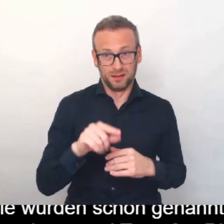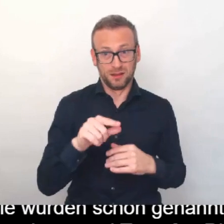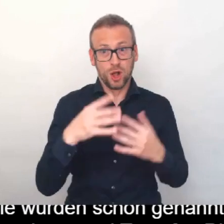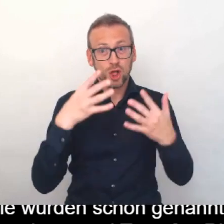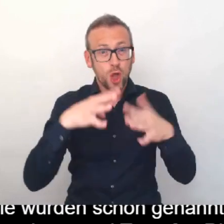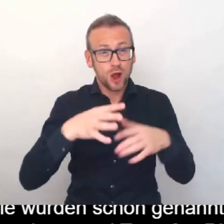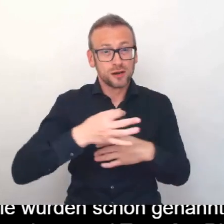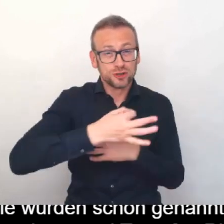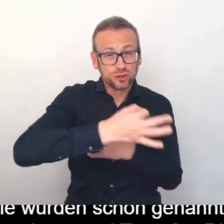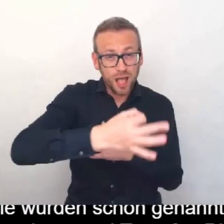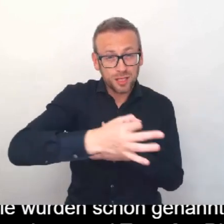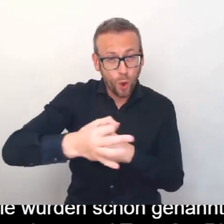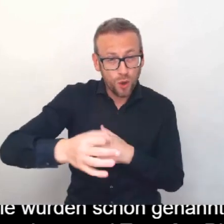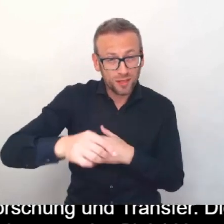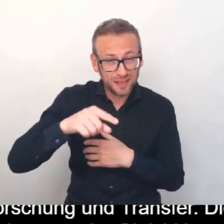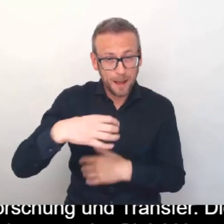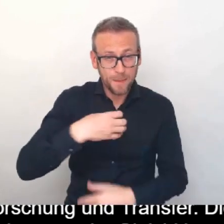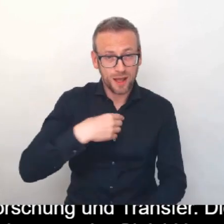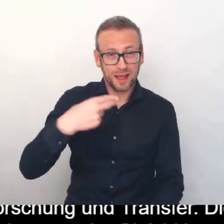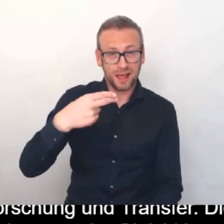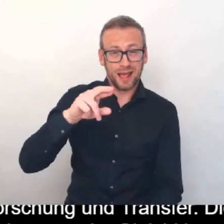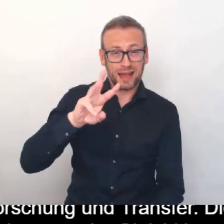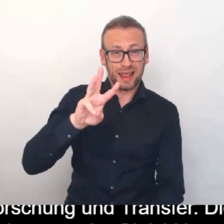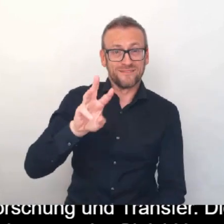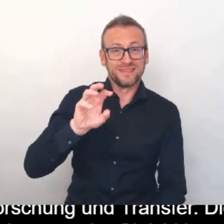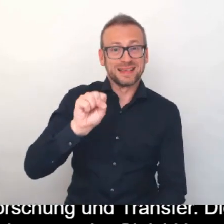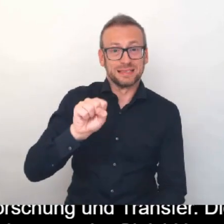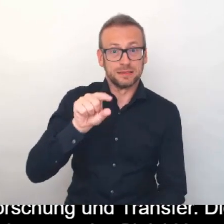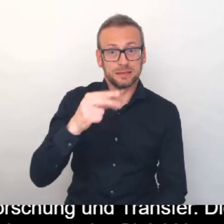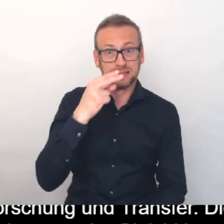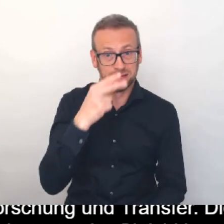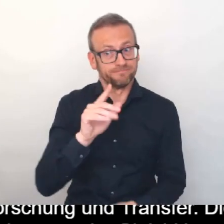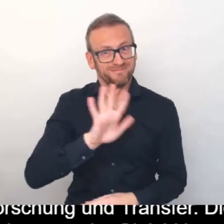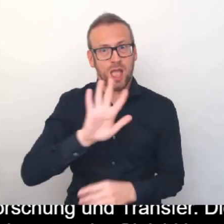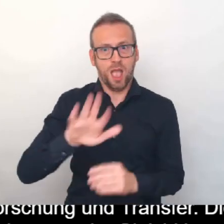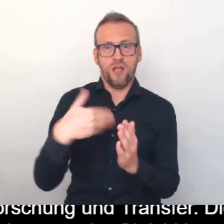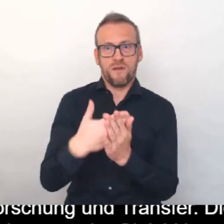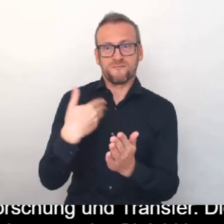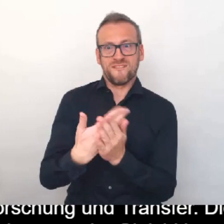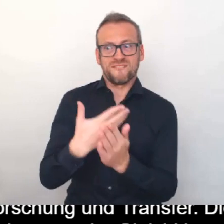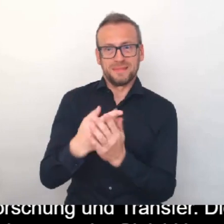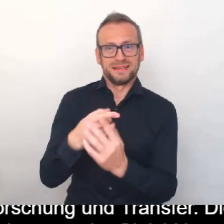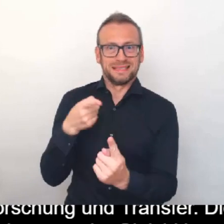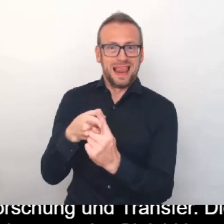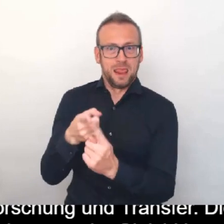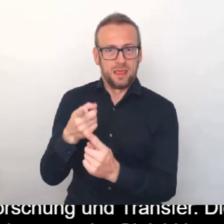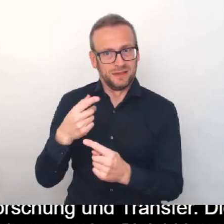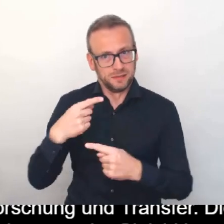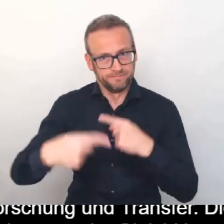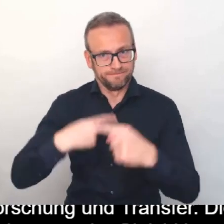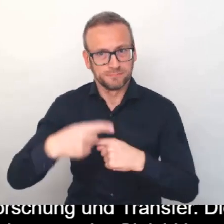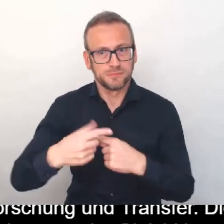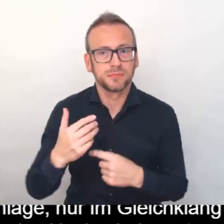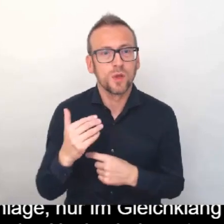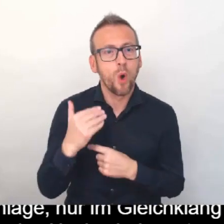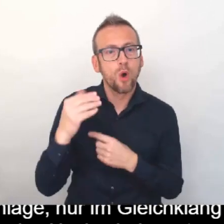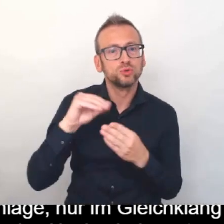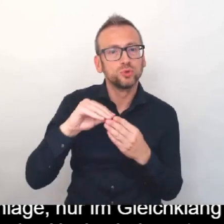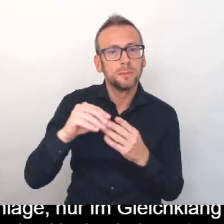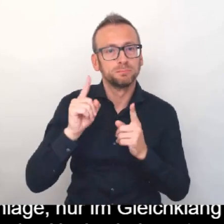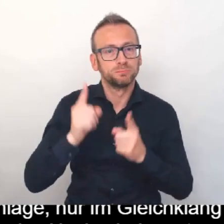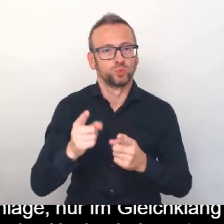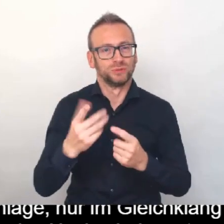der HAWs im künftigen Hochschulgesetz. Über die Hightech-Agenda wird dieser Forschungsauftrag mit